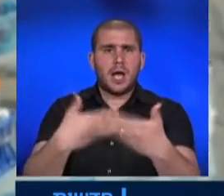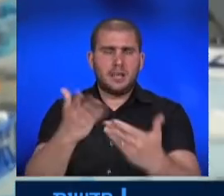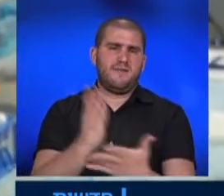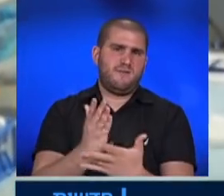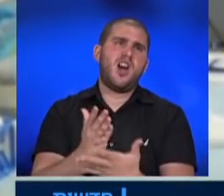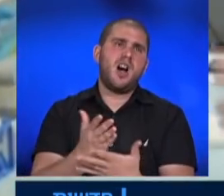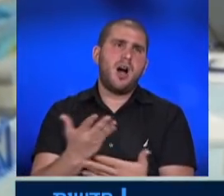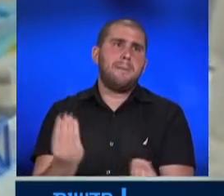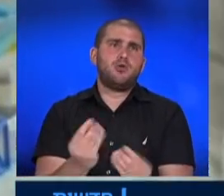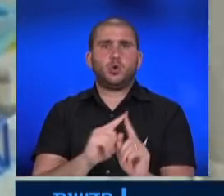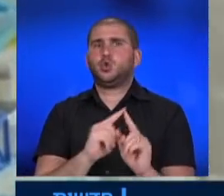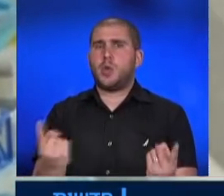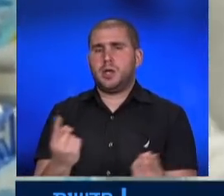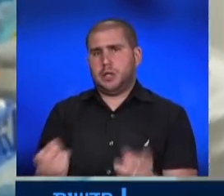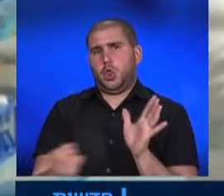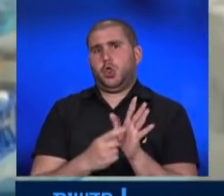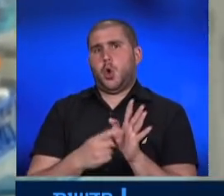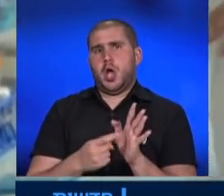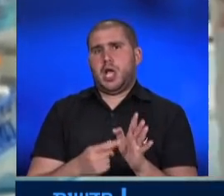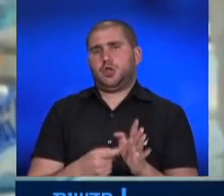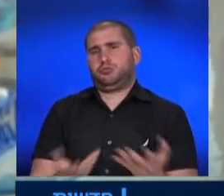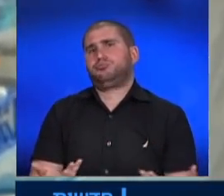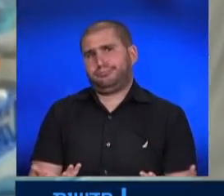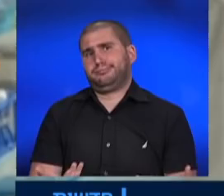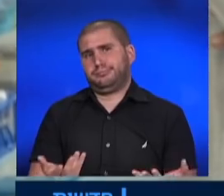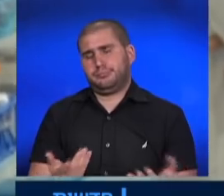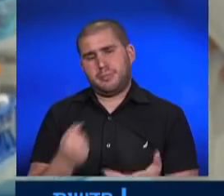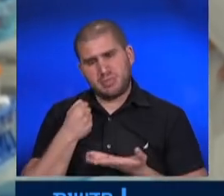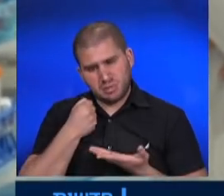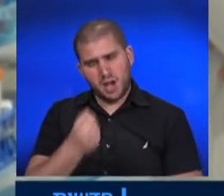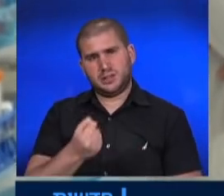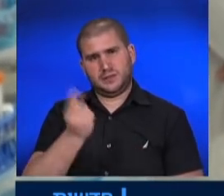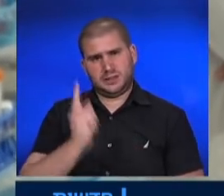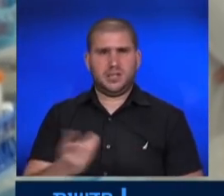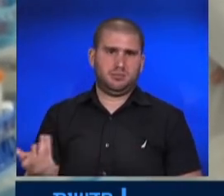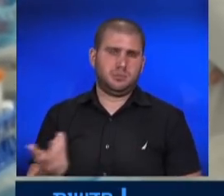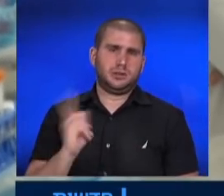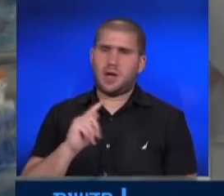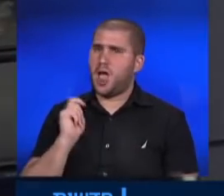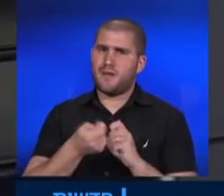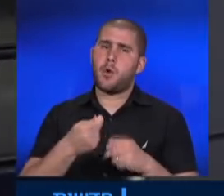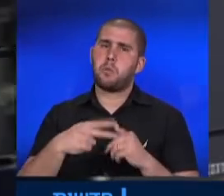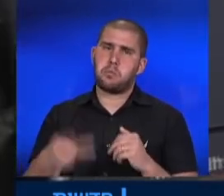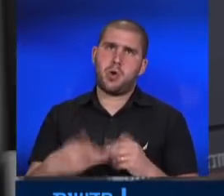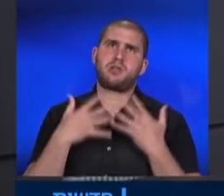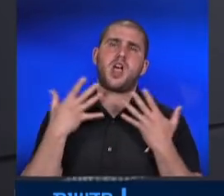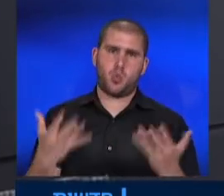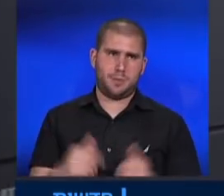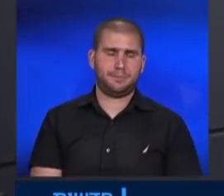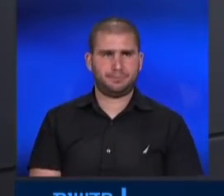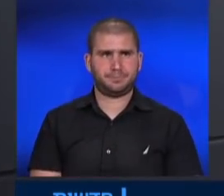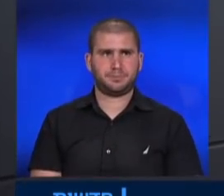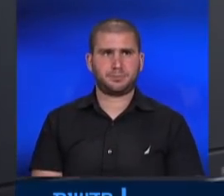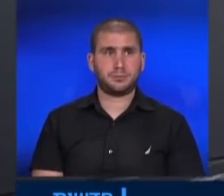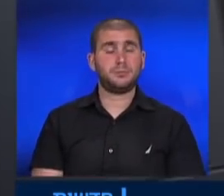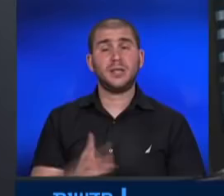משהו אחר, כי זה גם דורש, זה דורש תקציבים, וזה בעצם צריך להפוך להיות פרויקט ענק. אם שואלים